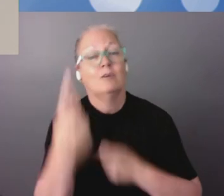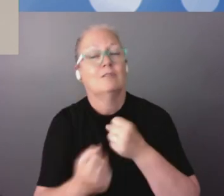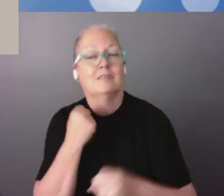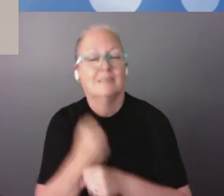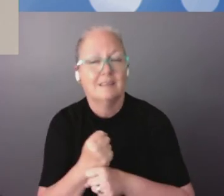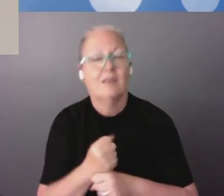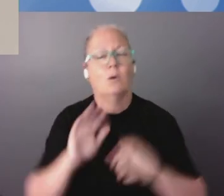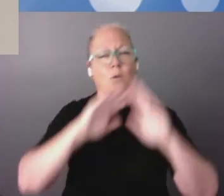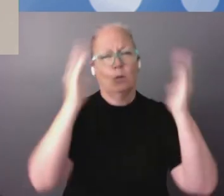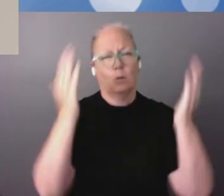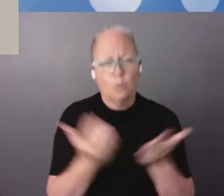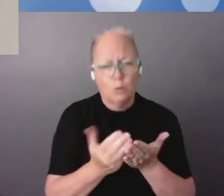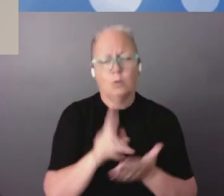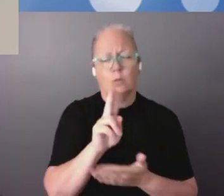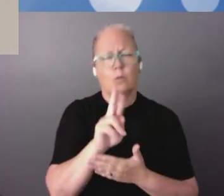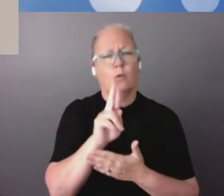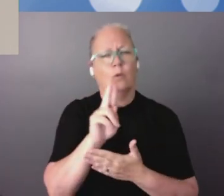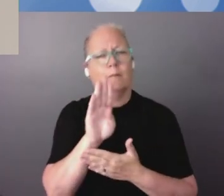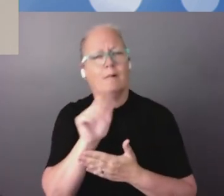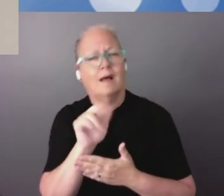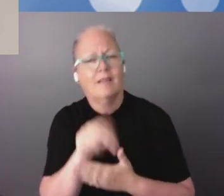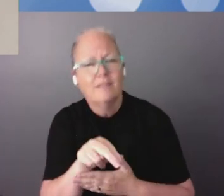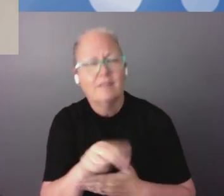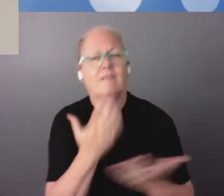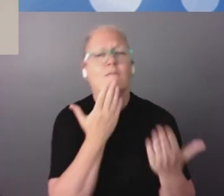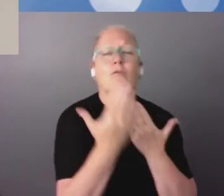会接待一些城市